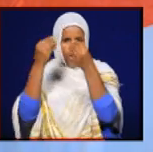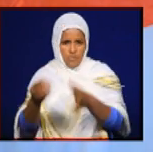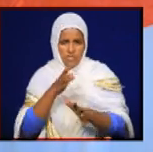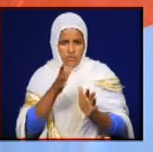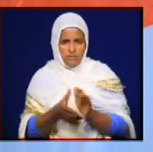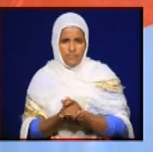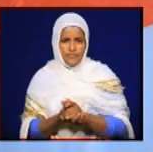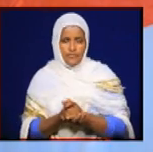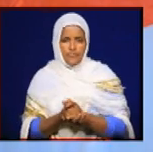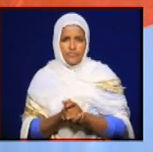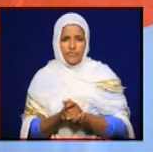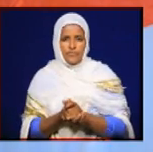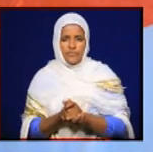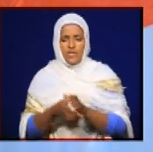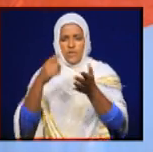ላለማጣት